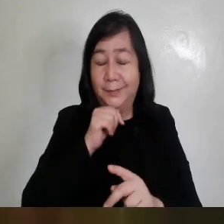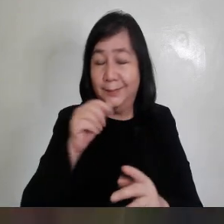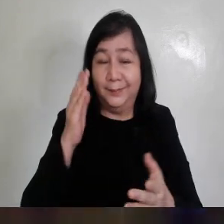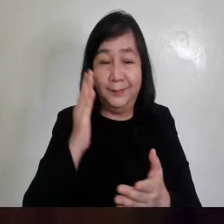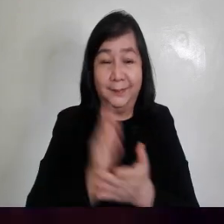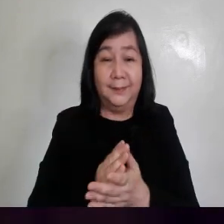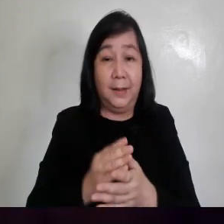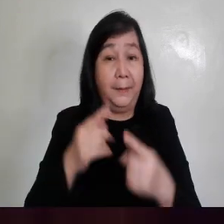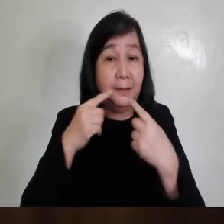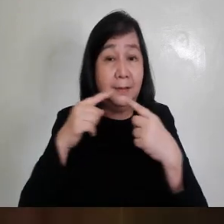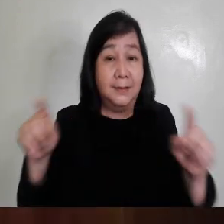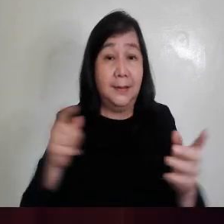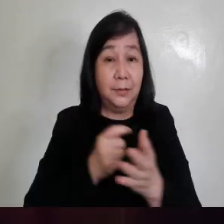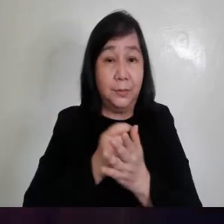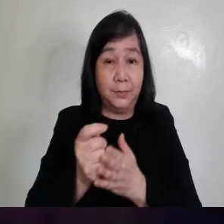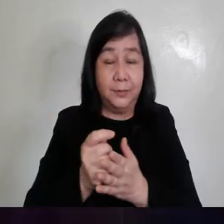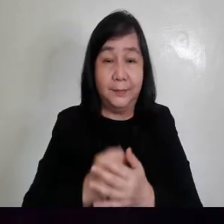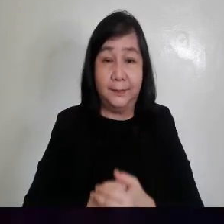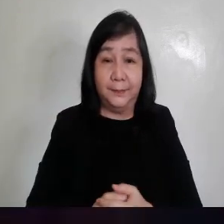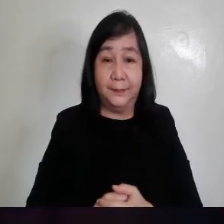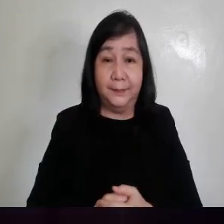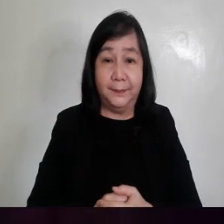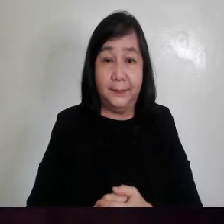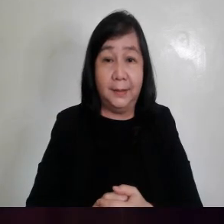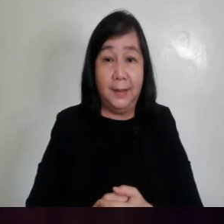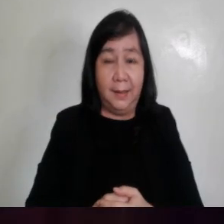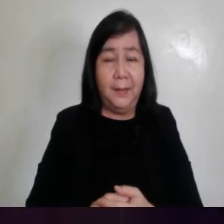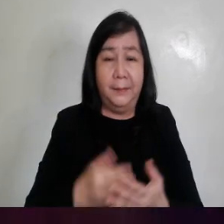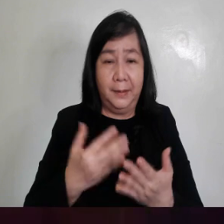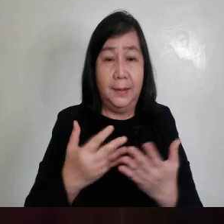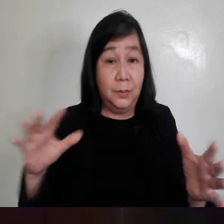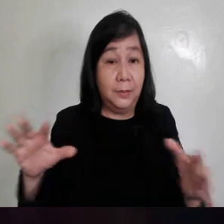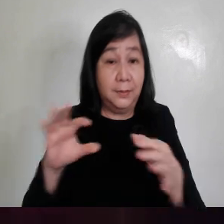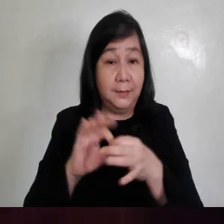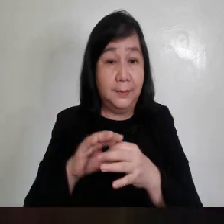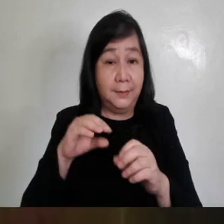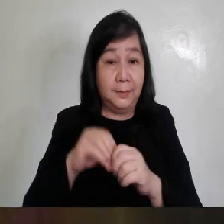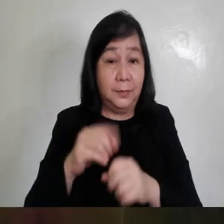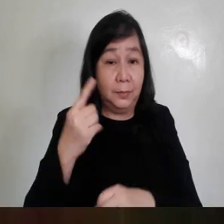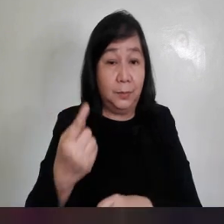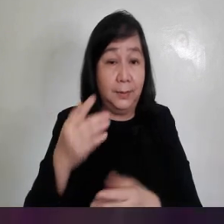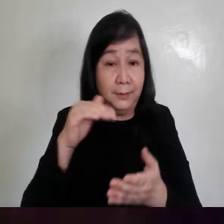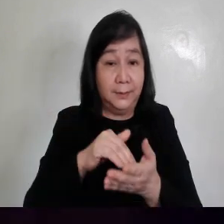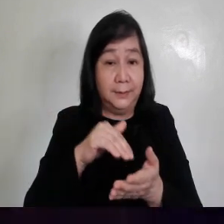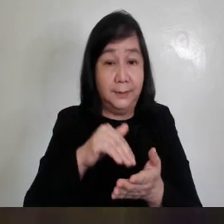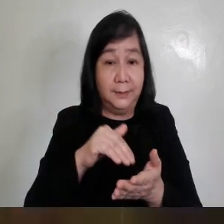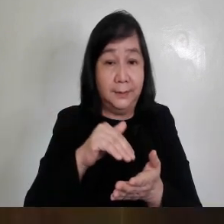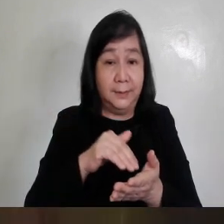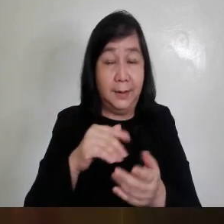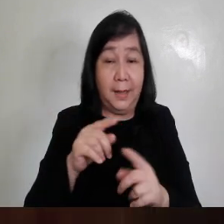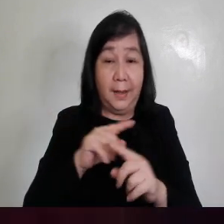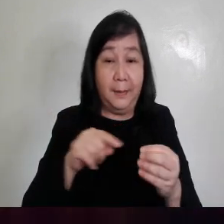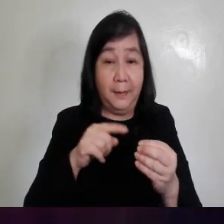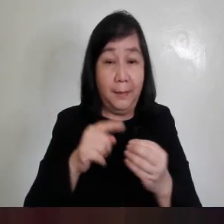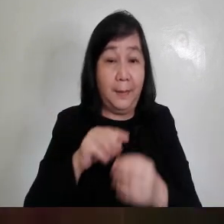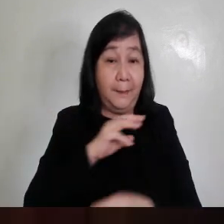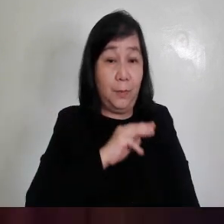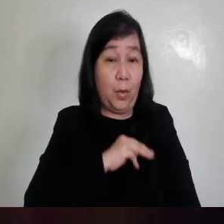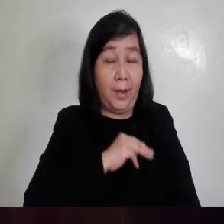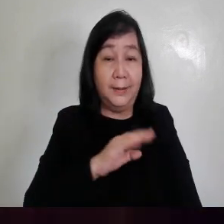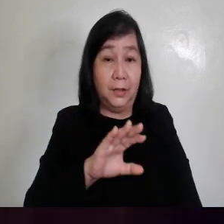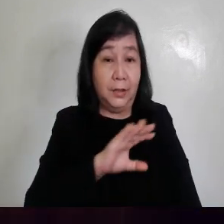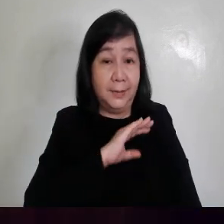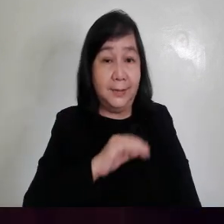siya umurong sa pagpapahayag ng katotohanan. Ito ay may kaugnayan sa isang pag-aaral tungkol sa